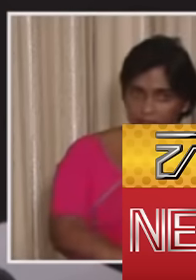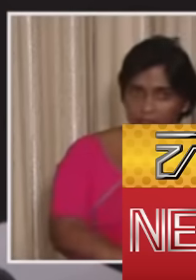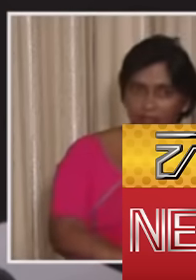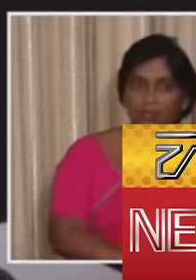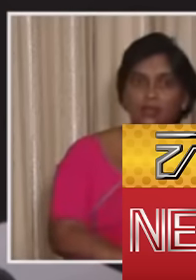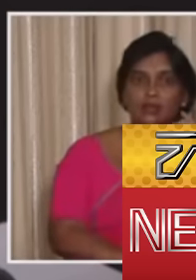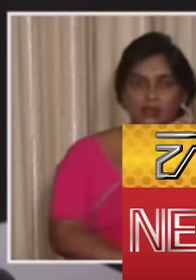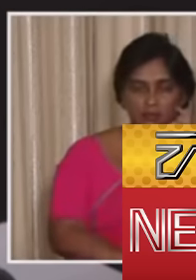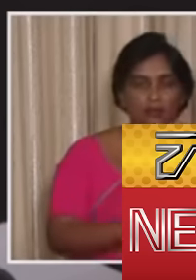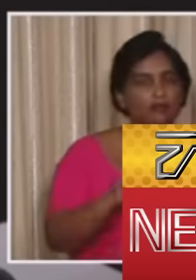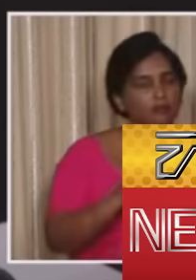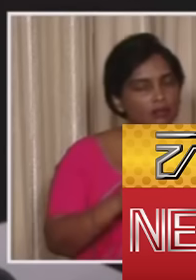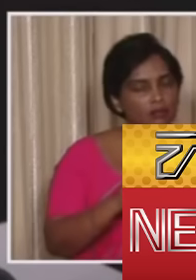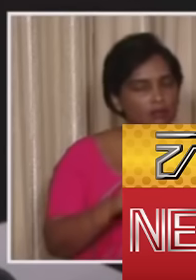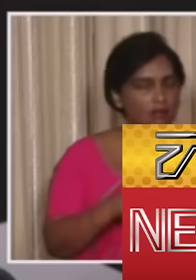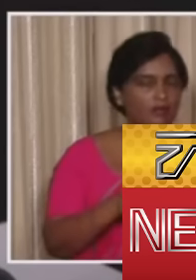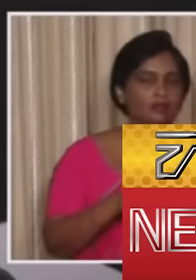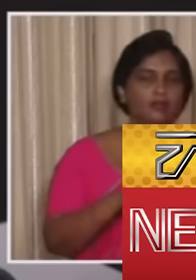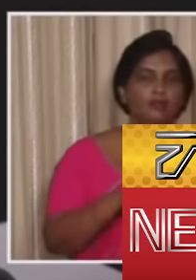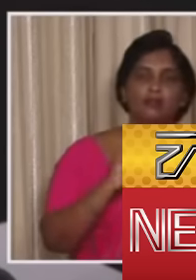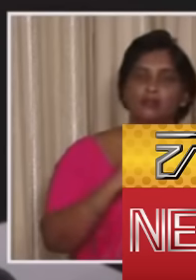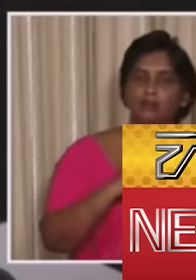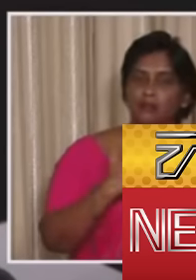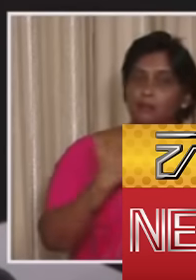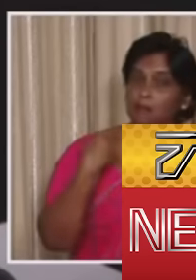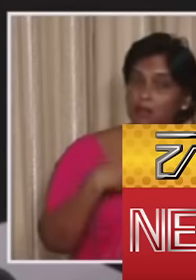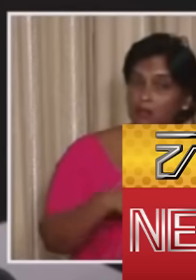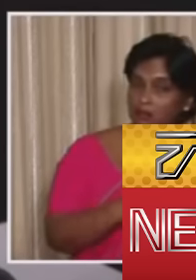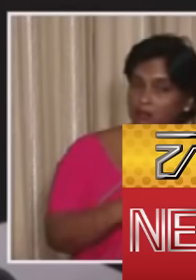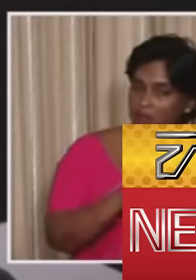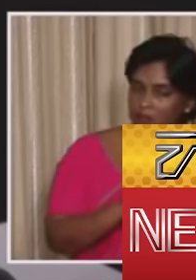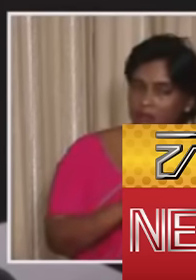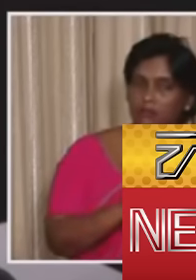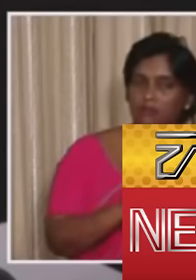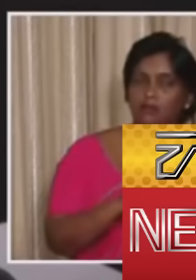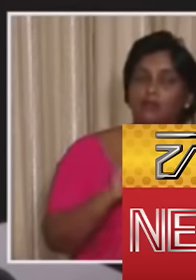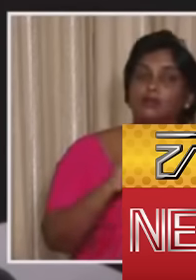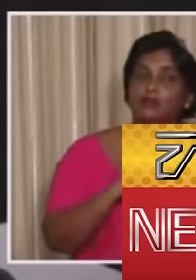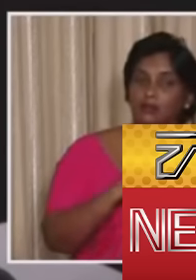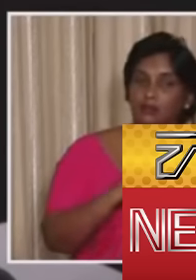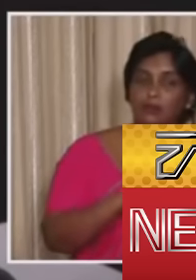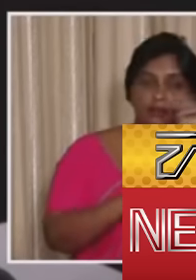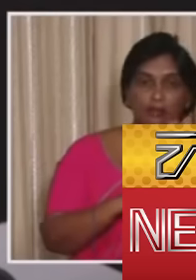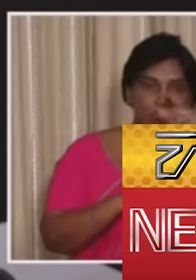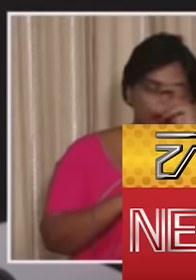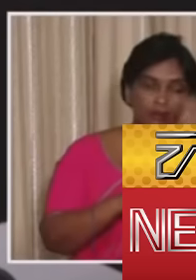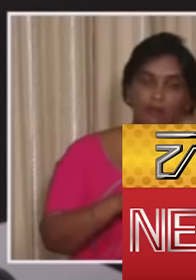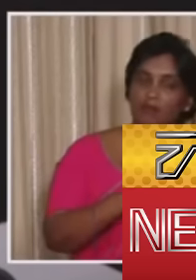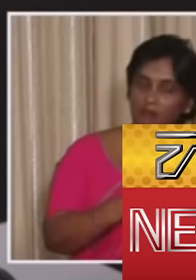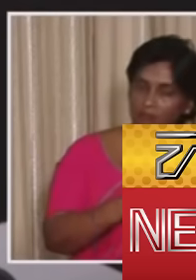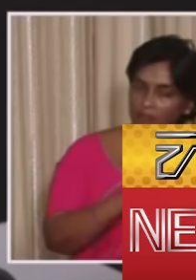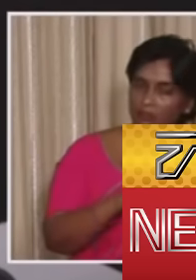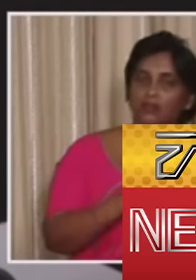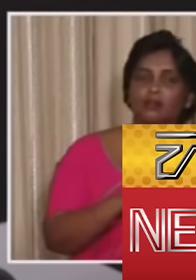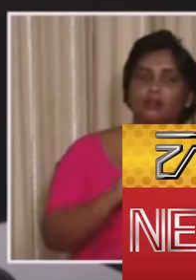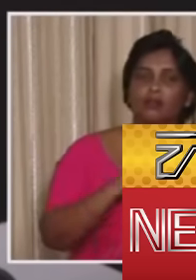චන්ද්‍රිකා කුමාරතුංග මෙතනගේ ආණ්ඩුව පසු ආපු මහින්ද මහත්මගේ ආණ්ඩුව පසු ආපු මෛත්‍රීපාල සිරිසේන මහත්මගේ ආණ්ඩුව